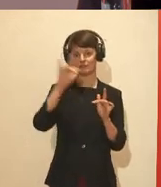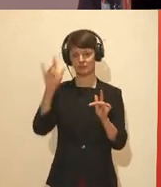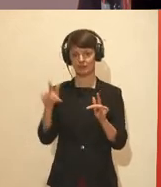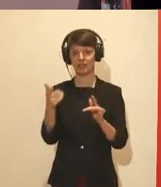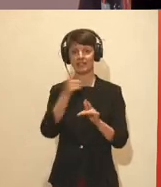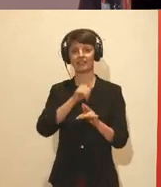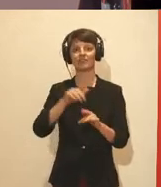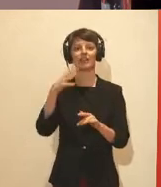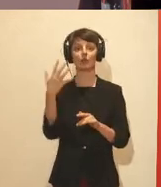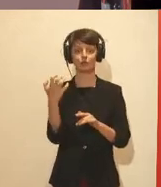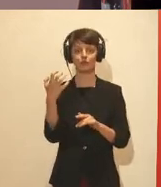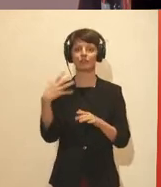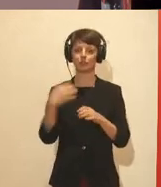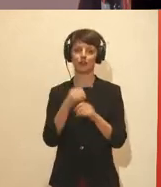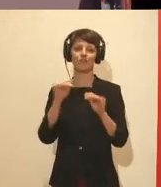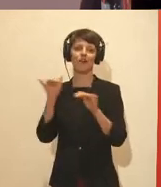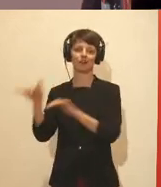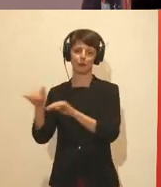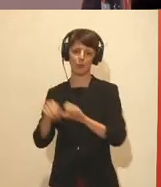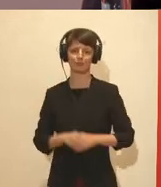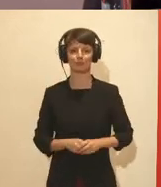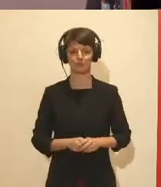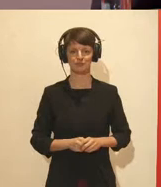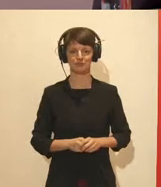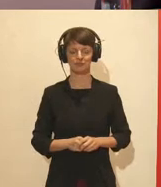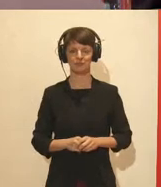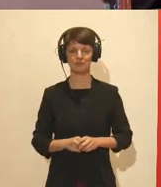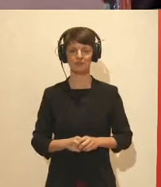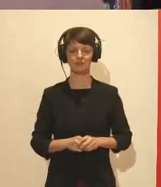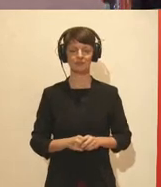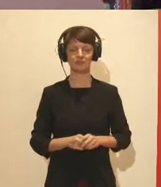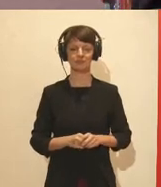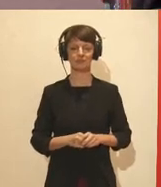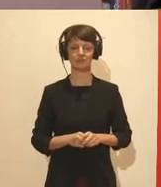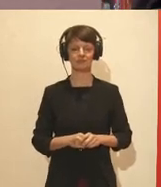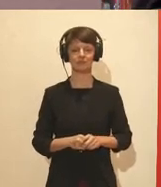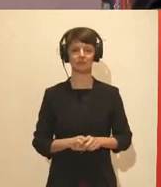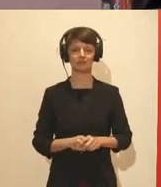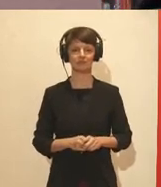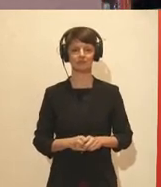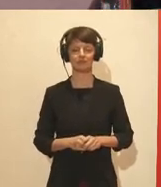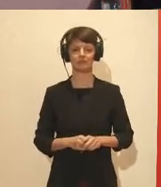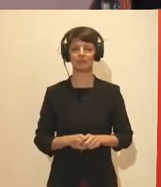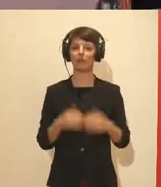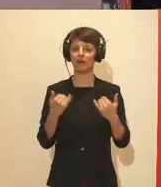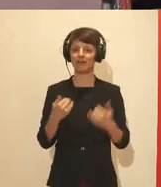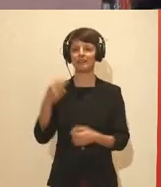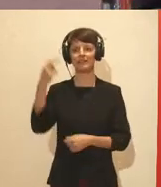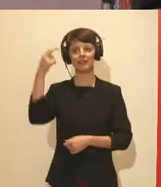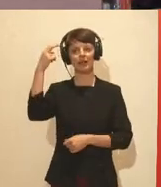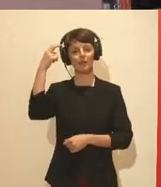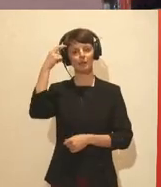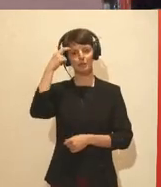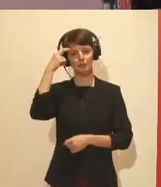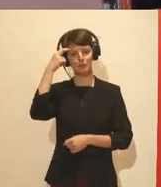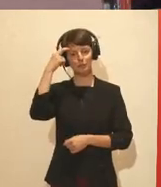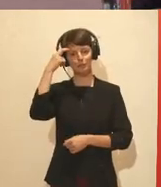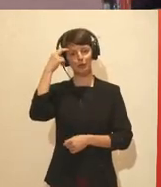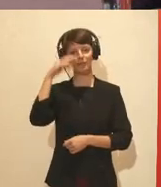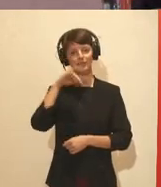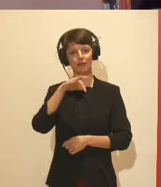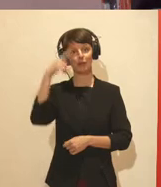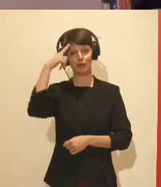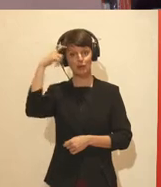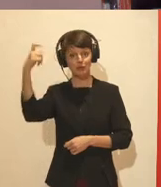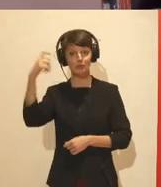2050 ankommen aber da könnten wir da und schaut dann wollen wir nicht den professor für philosophie